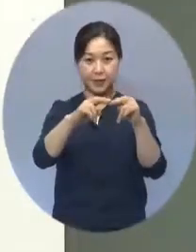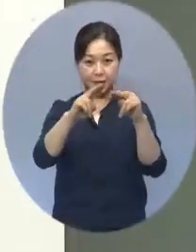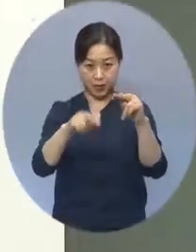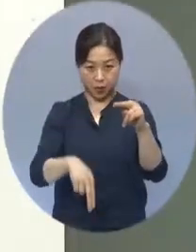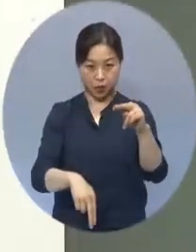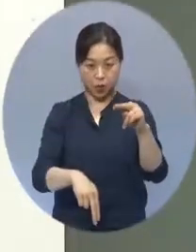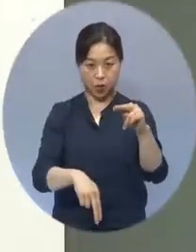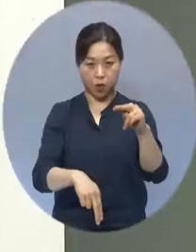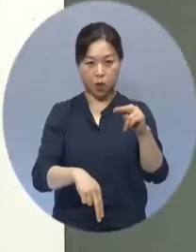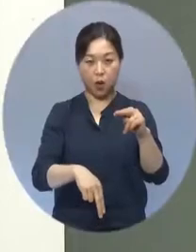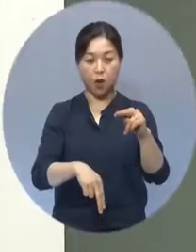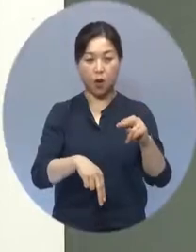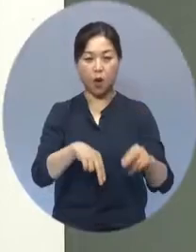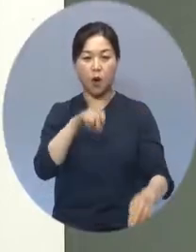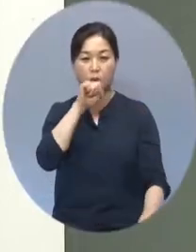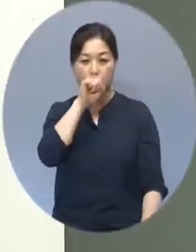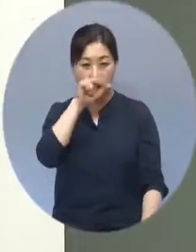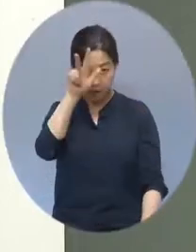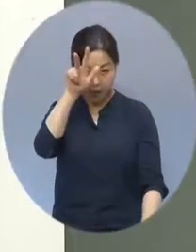용인시의